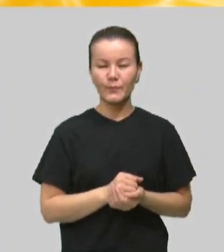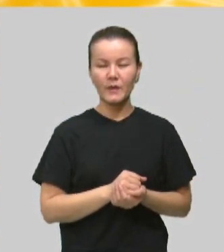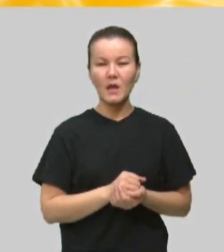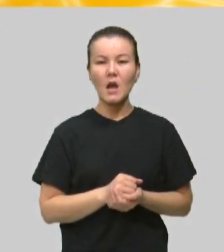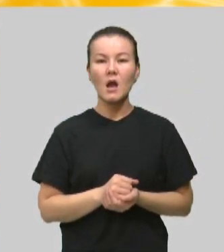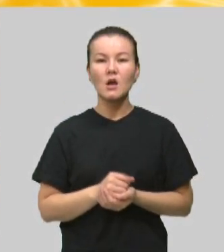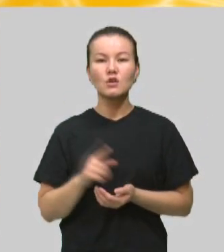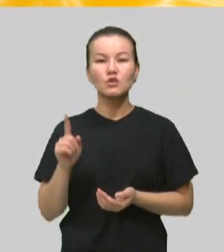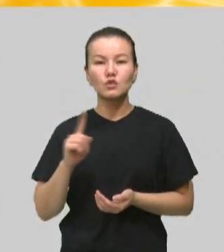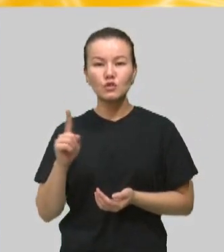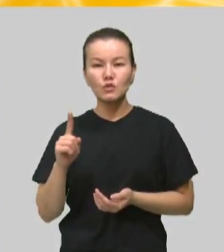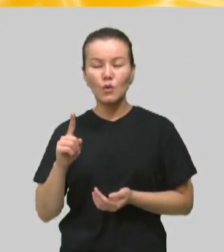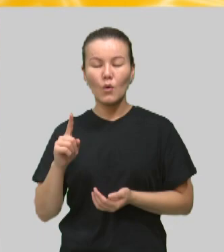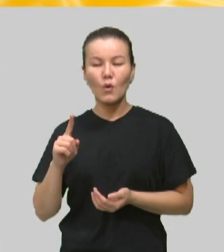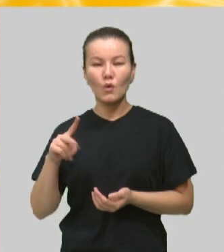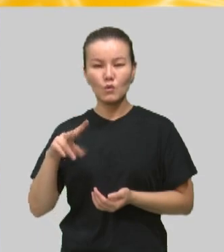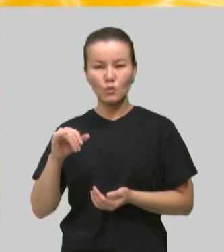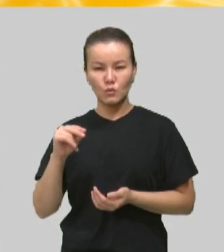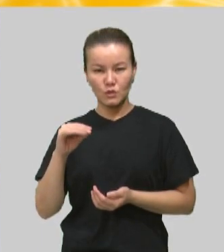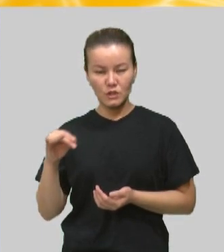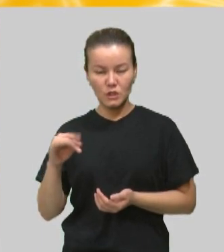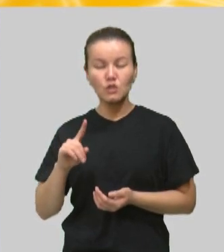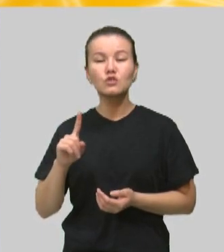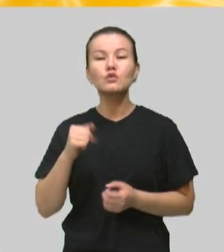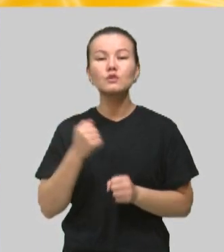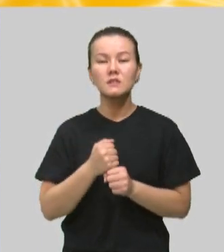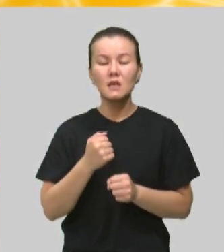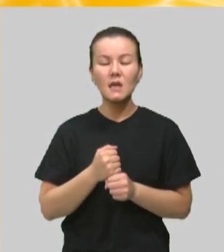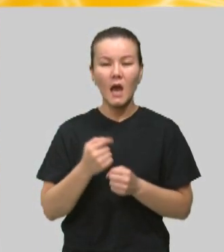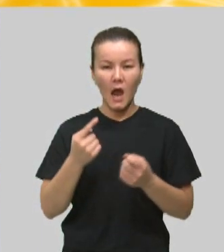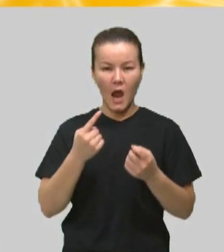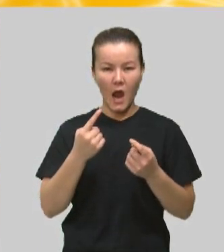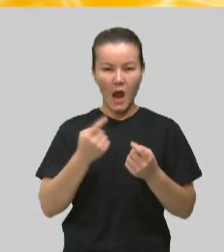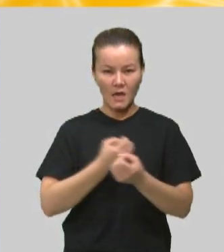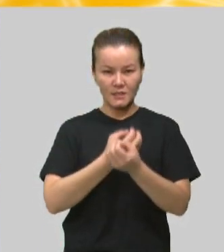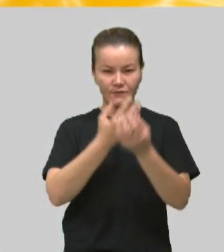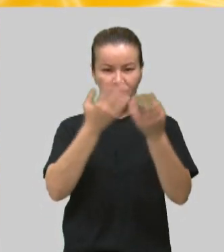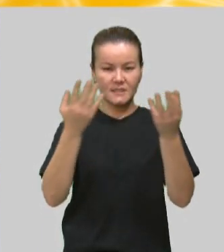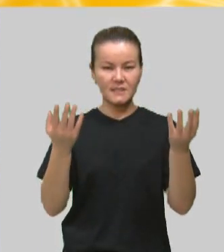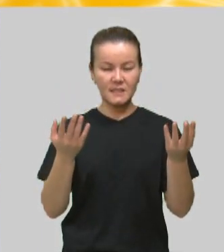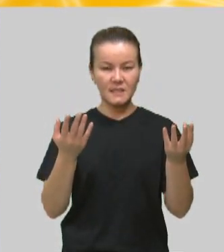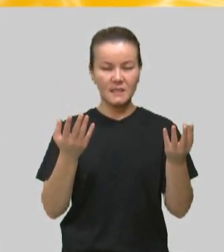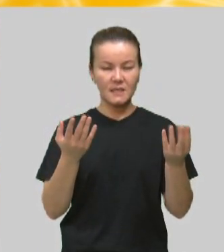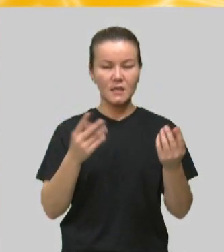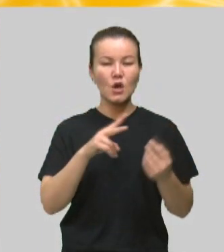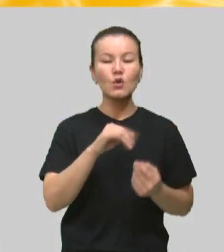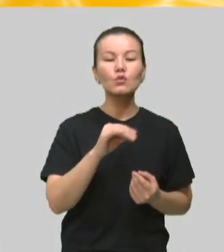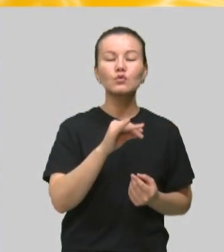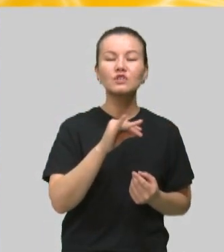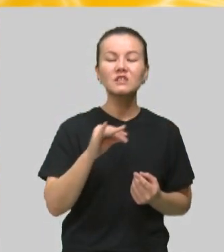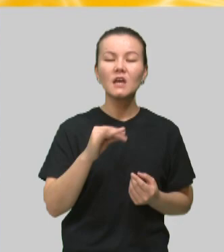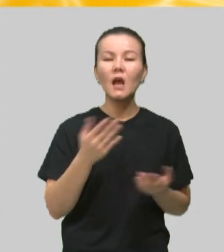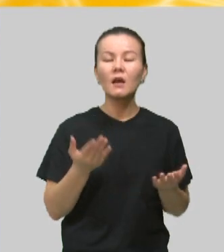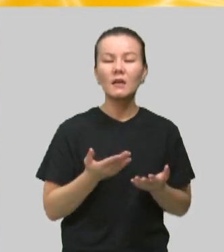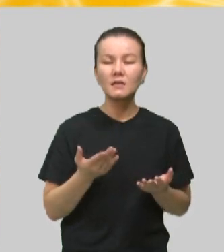лучи? Что сделали? Осветили. Лучи